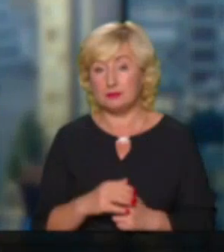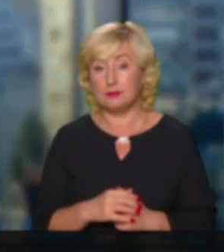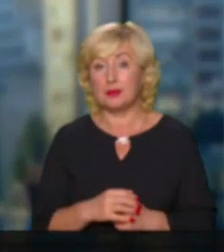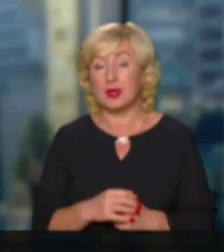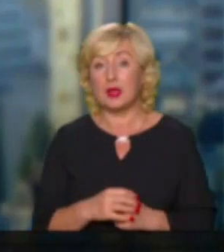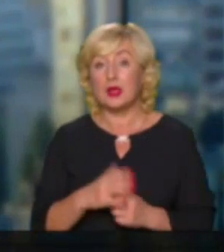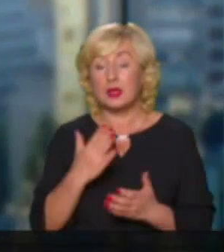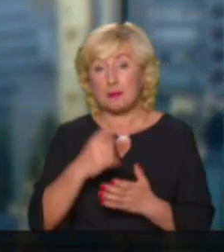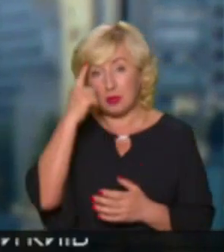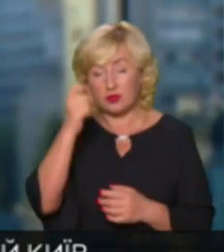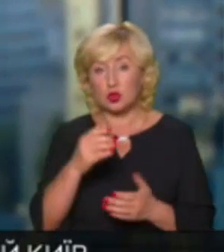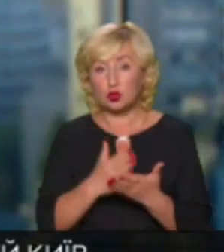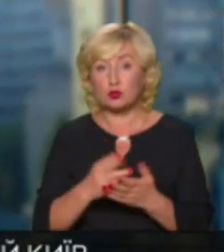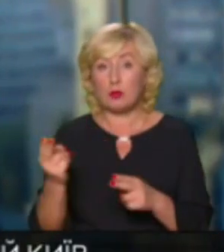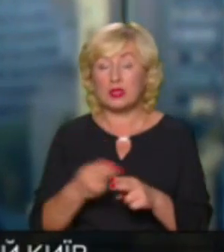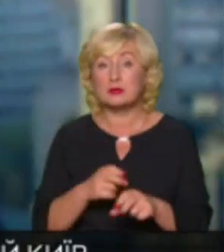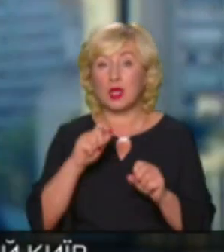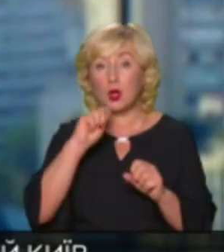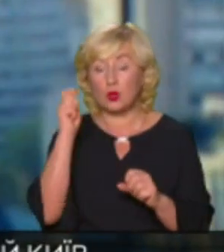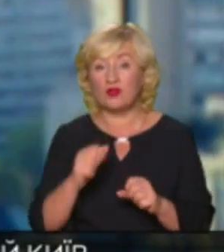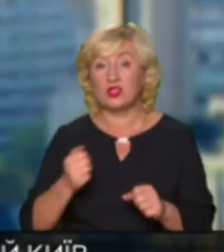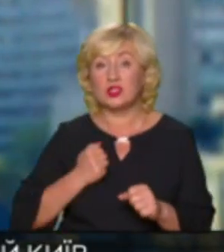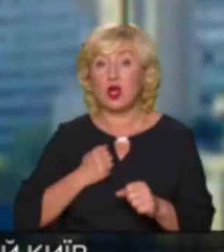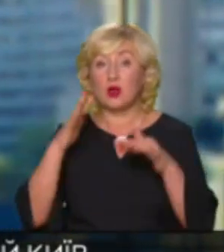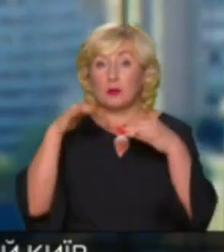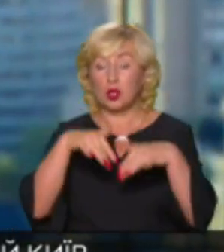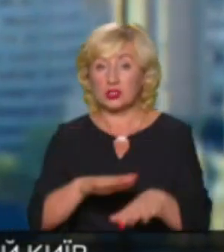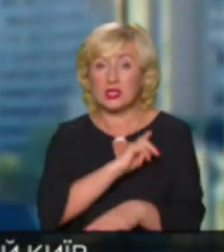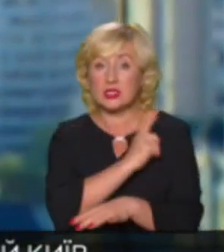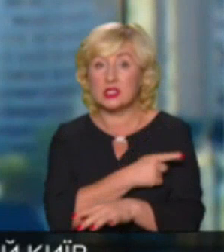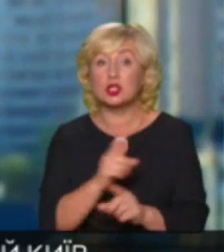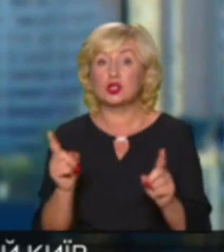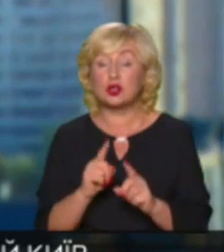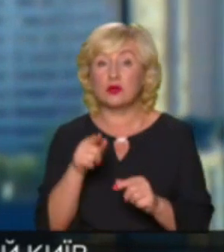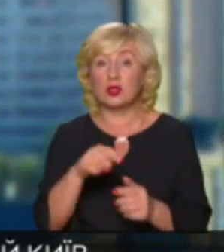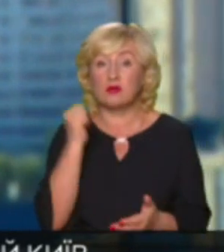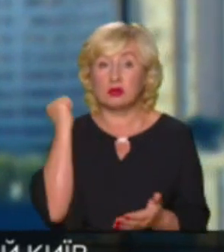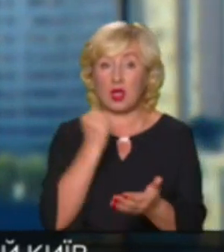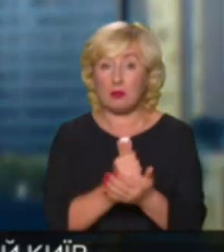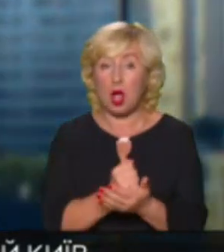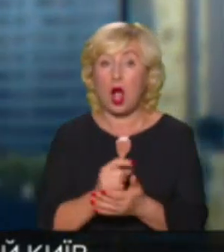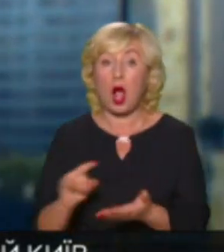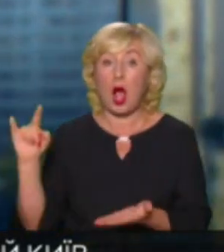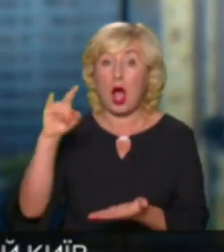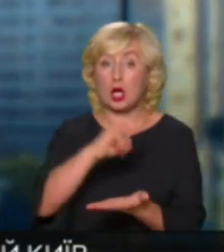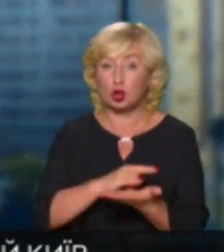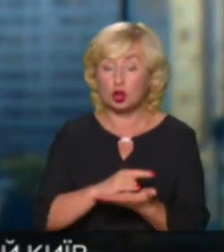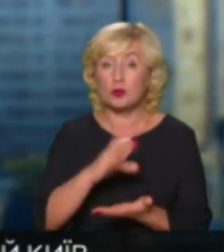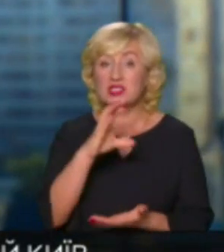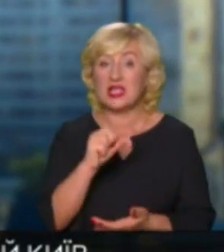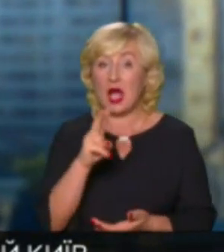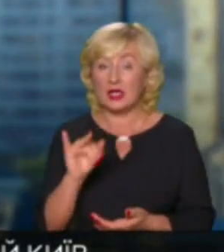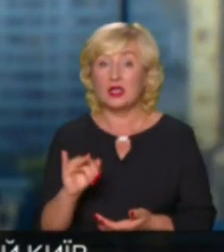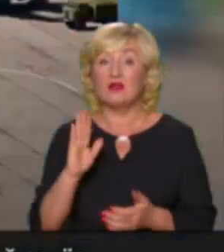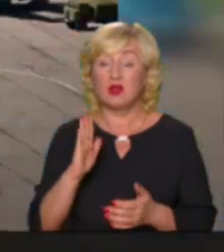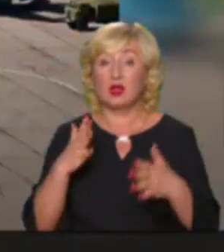Повідомлення від Служби безпеки України, а також військово-морських сил, що вони вдарили по аеродрому Саки і у Криму.